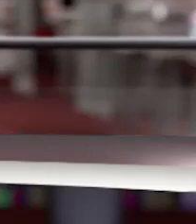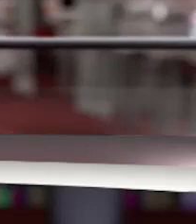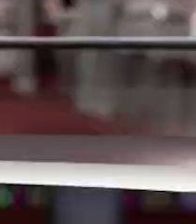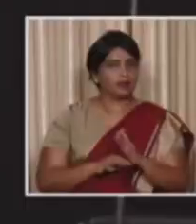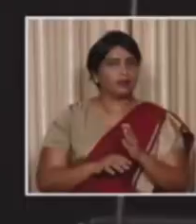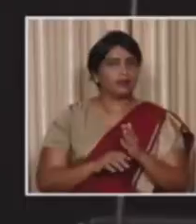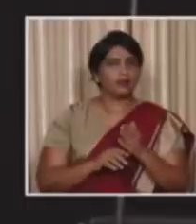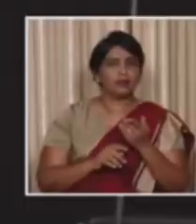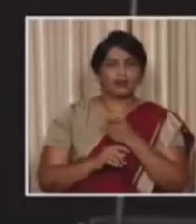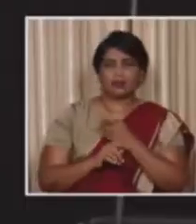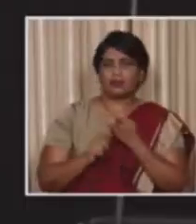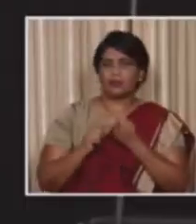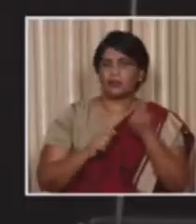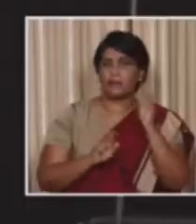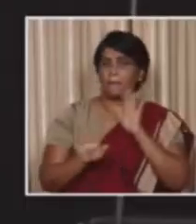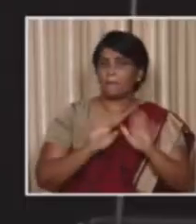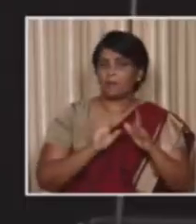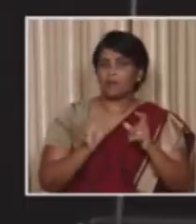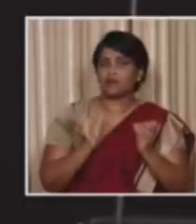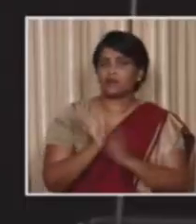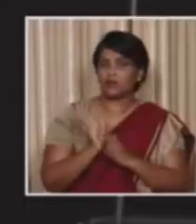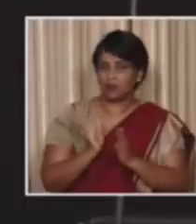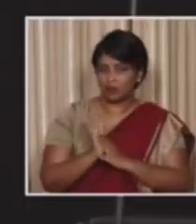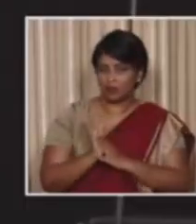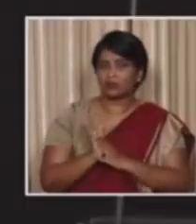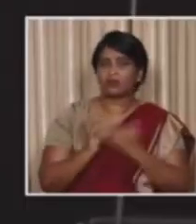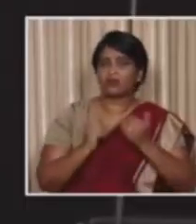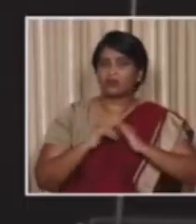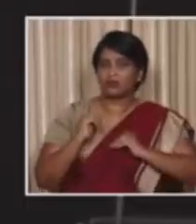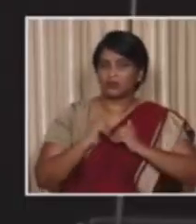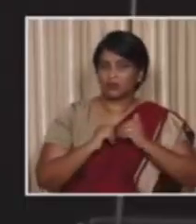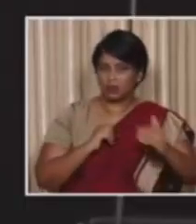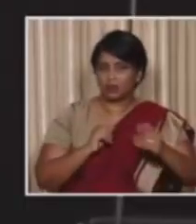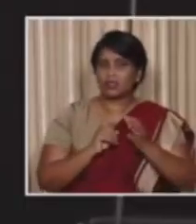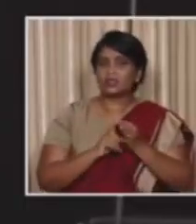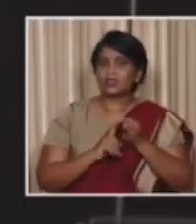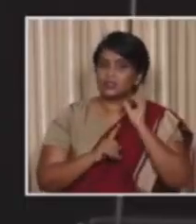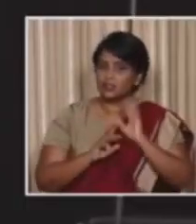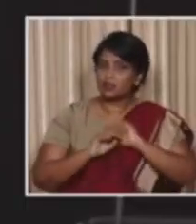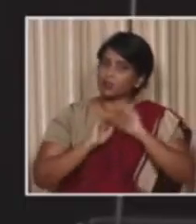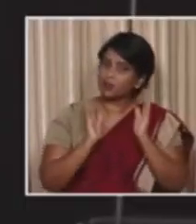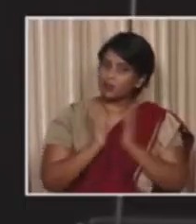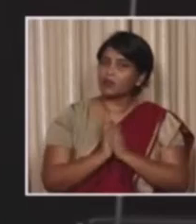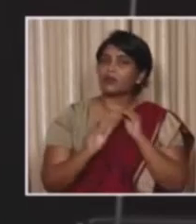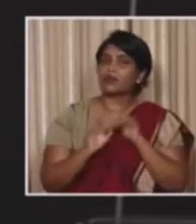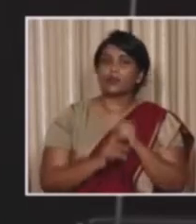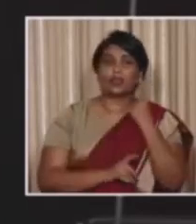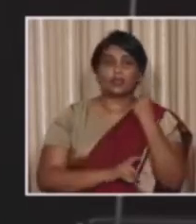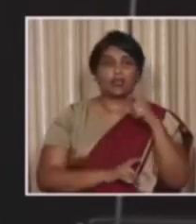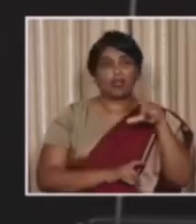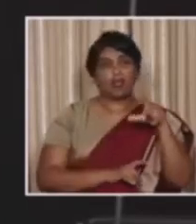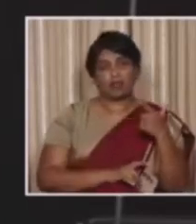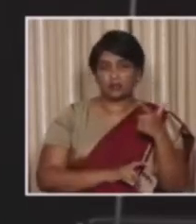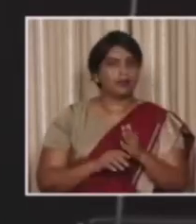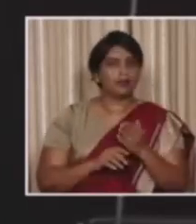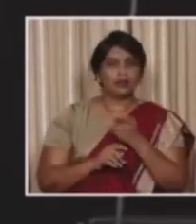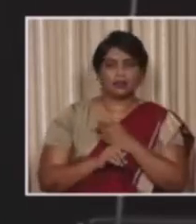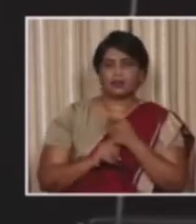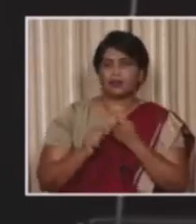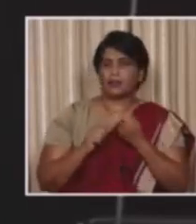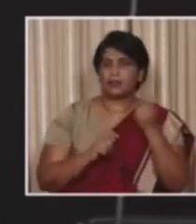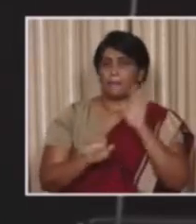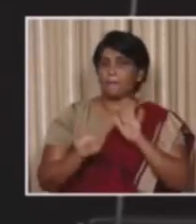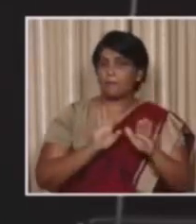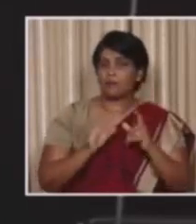தெரிவித்துள்ளார். பெருந்தோட்ட தொழிலாளர்களுக்கு விரைவில் சம்பள உயர்வை பெற்றுக் கொடுக்க ஜனாதிபதி ரணில் விக்ரமசிங்கே